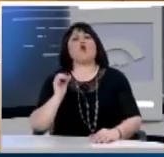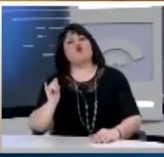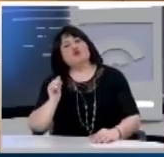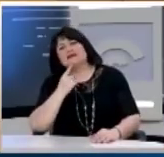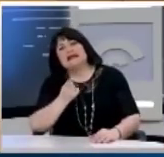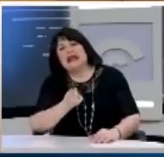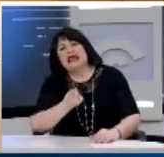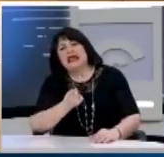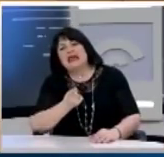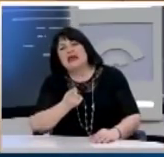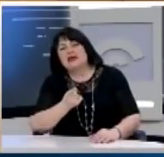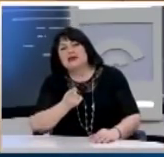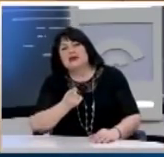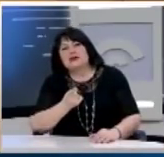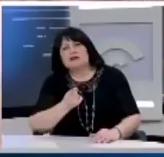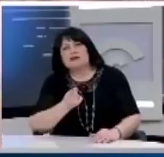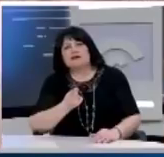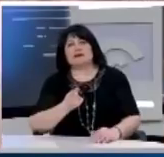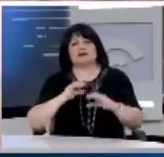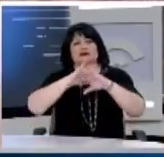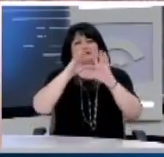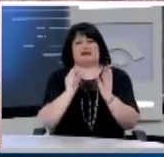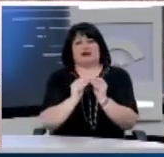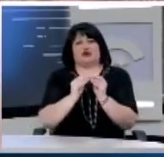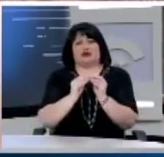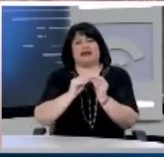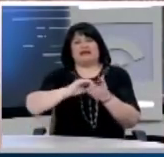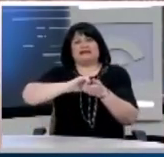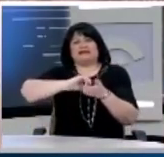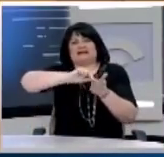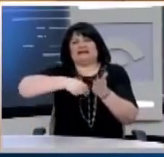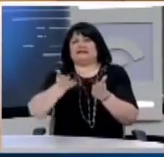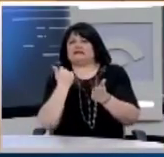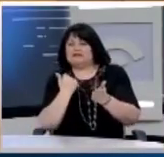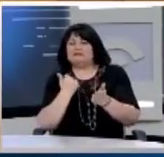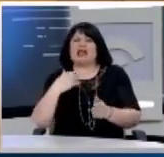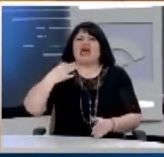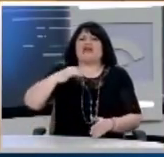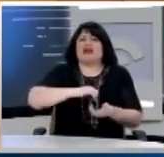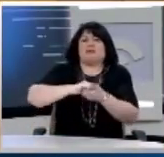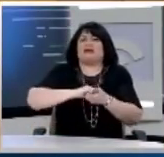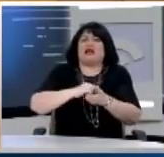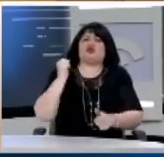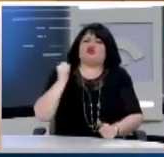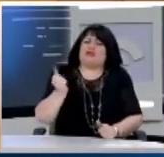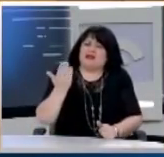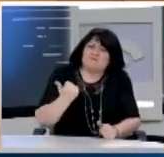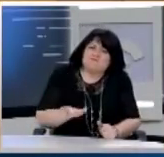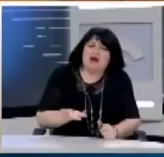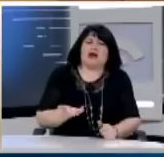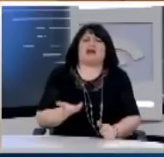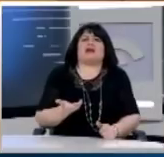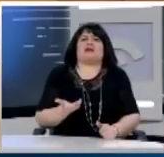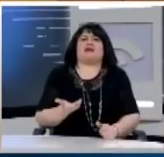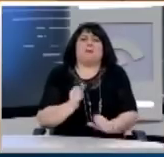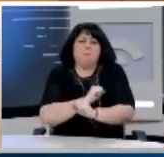είναι και γιατί δεν υπάρχουν συλλογικές συμβάσεις και γιατί είναι πιο αδύναμα τα συνδικάτα και η